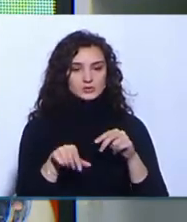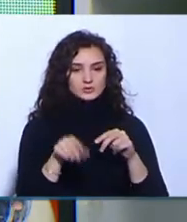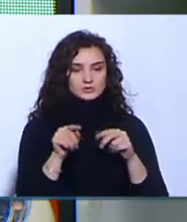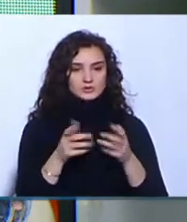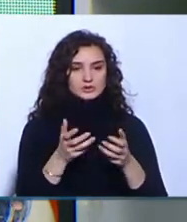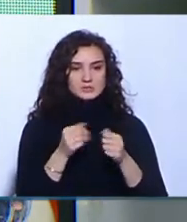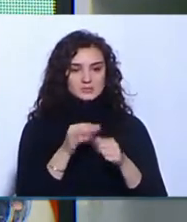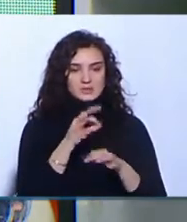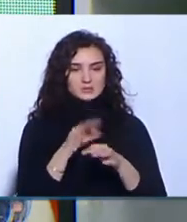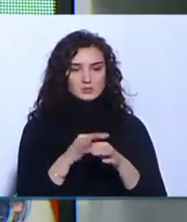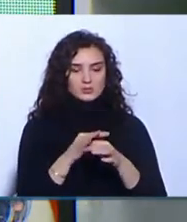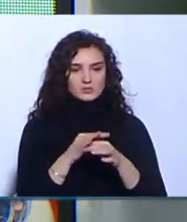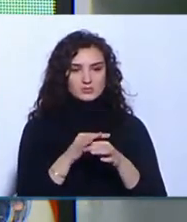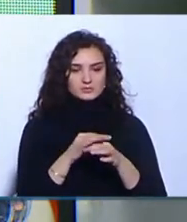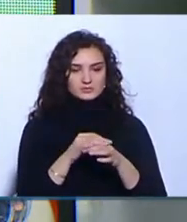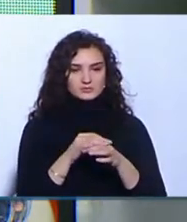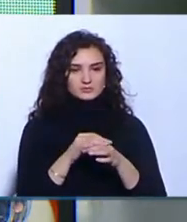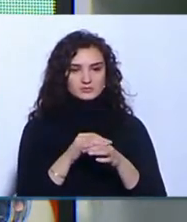იგებს ვალდებულებას,